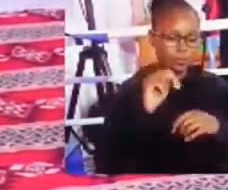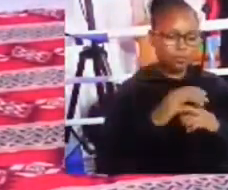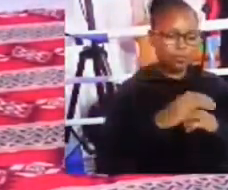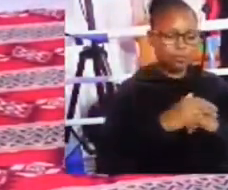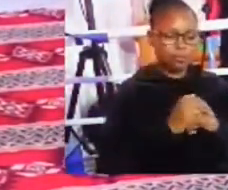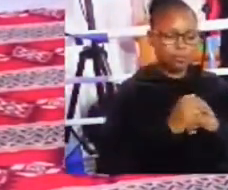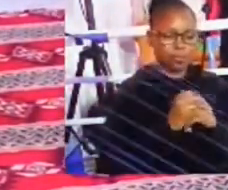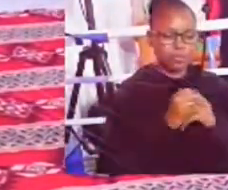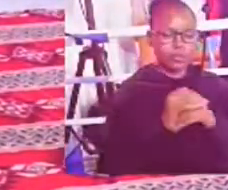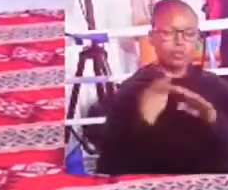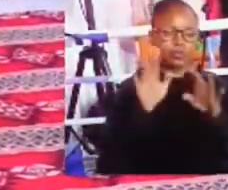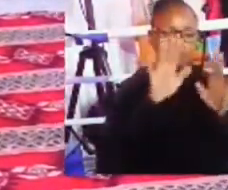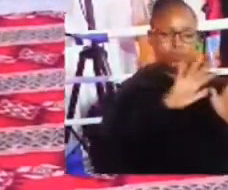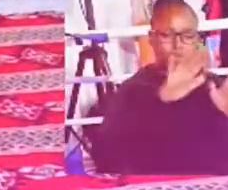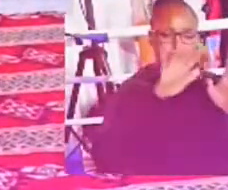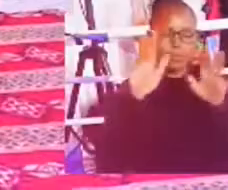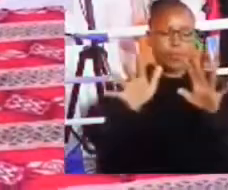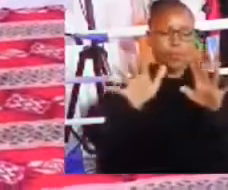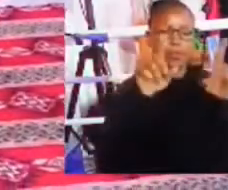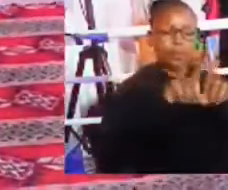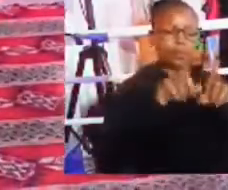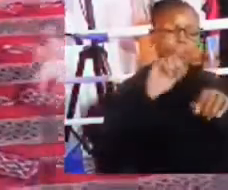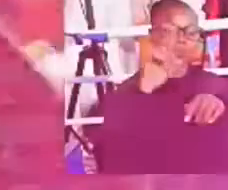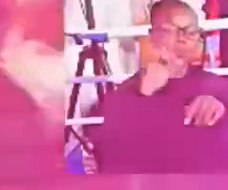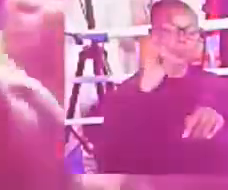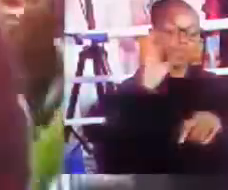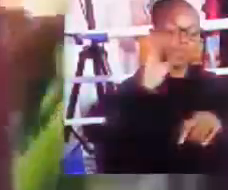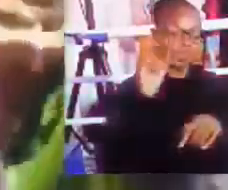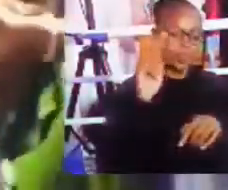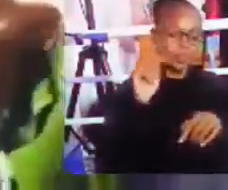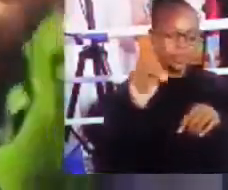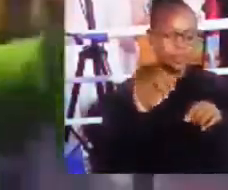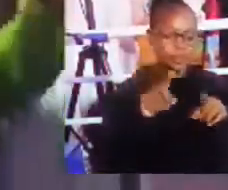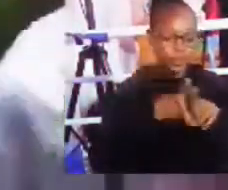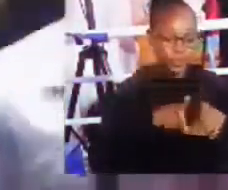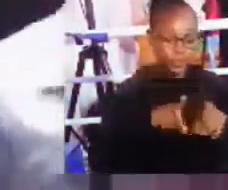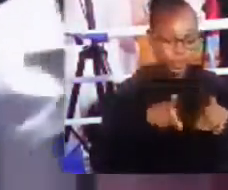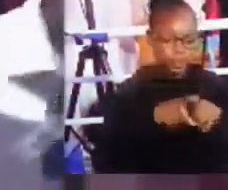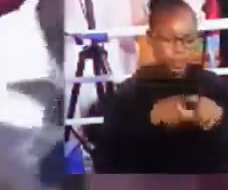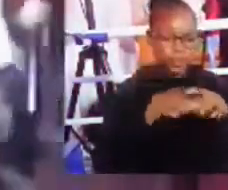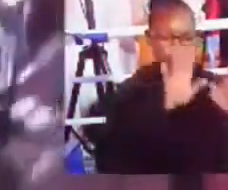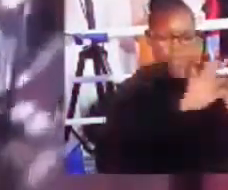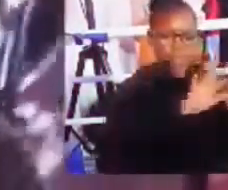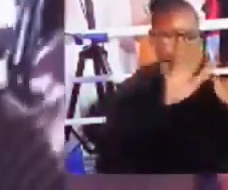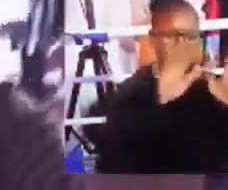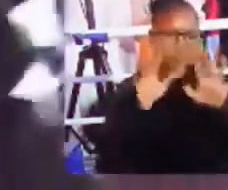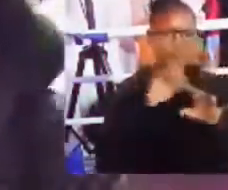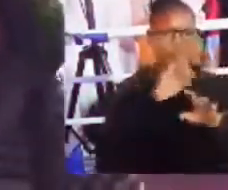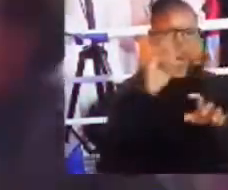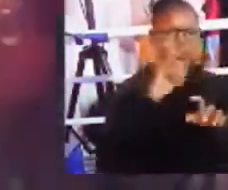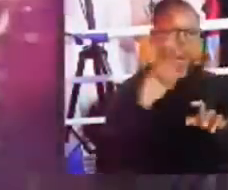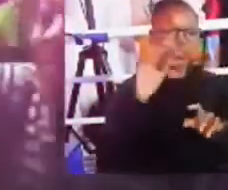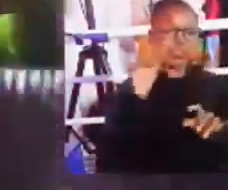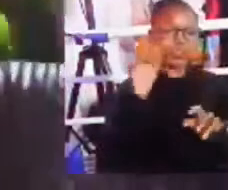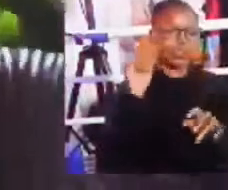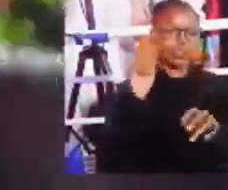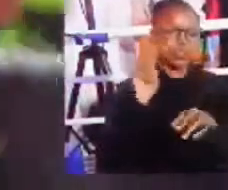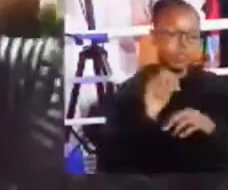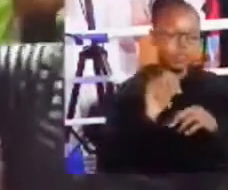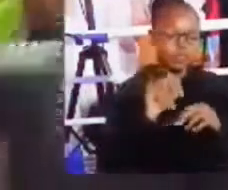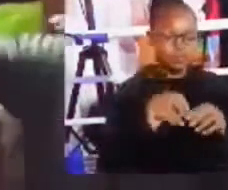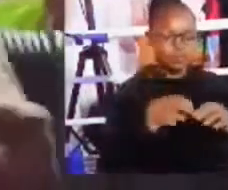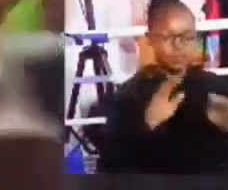Tusifu kisayuni, tusifu kisayuni, tusifu kisayuni, tusifu